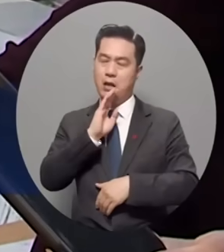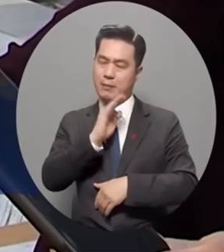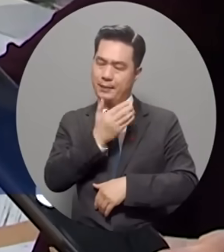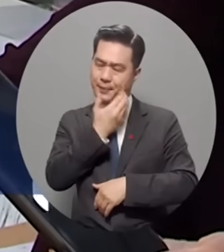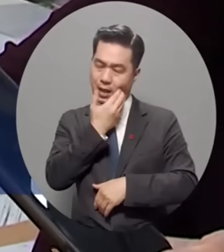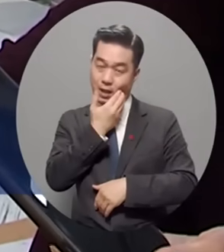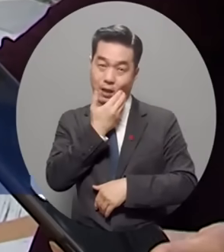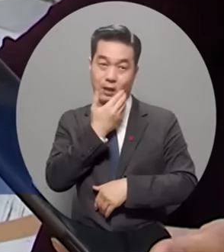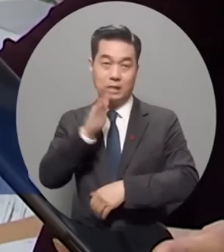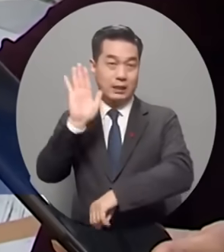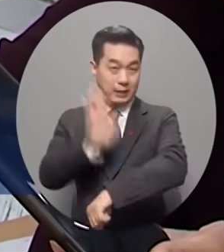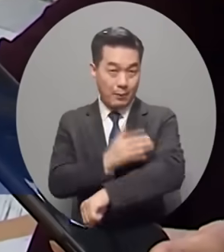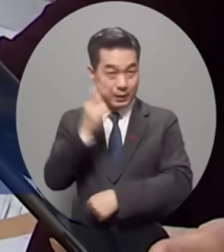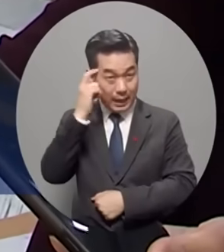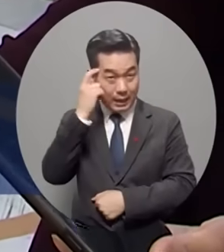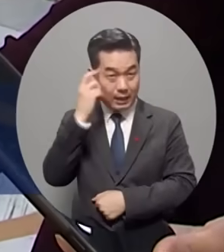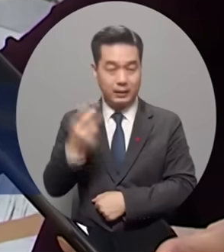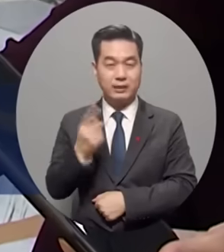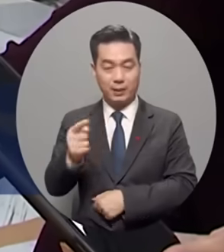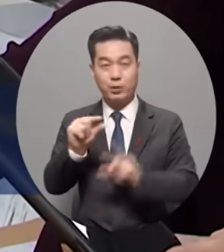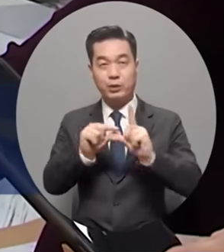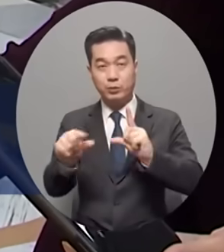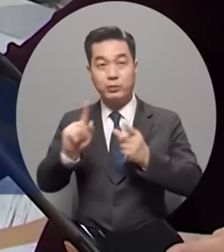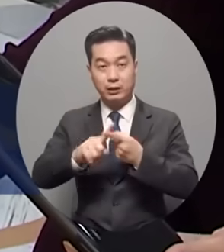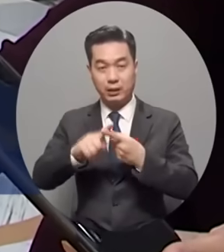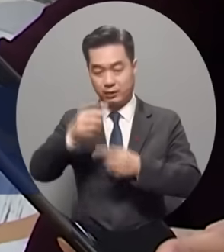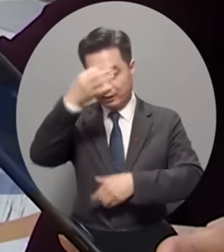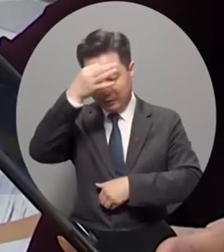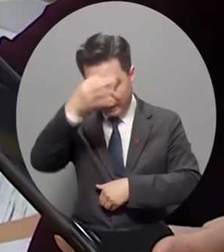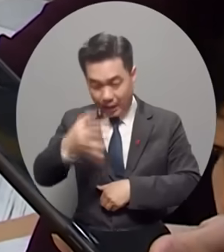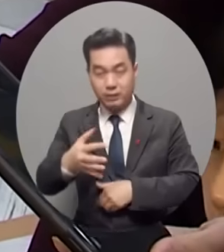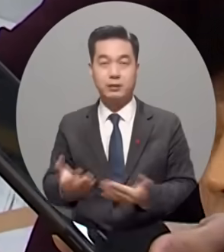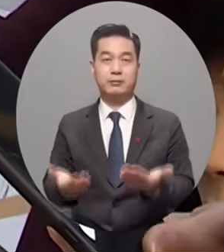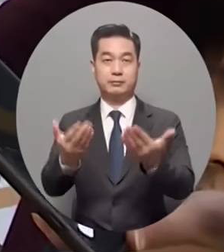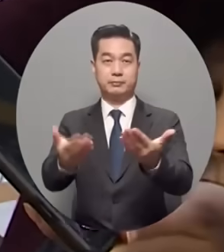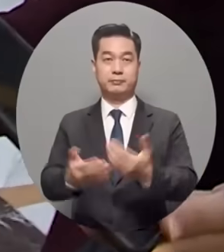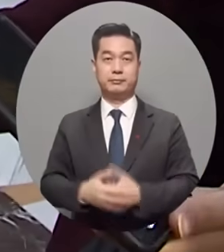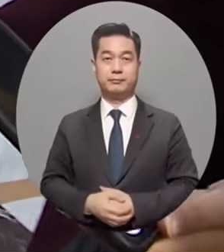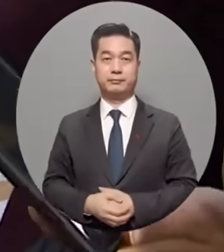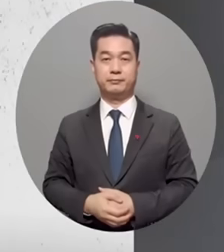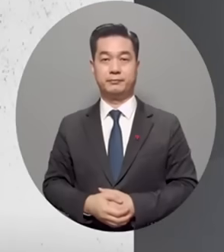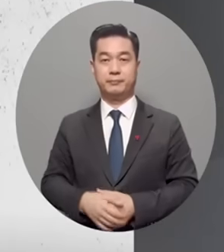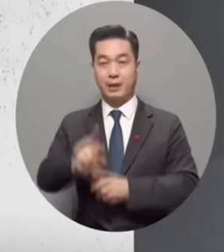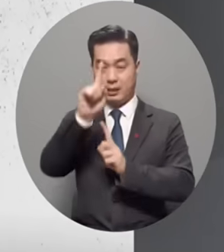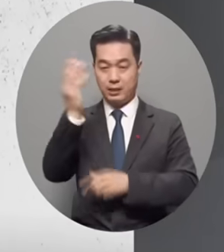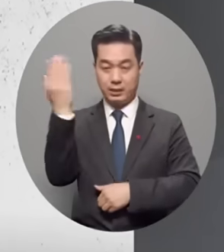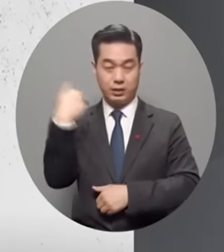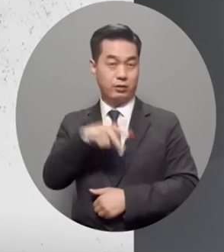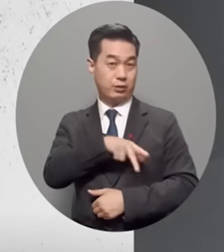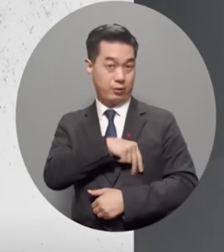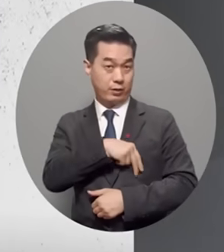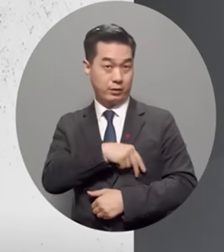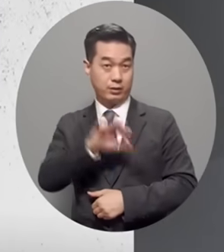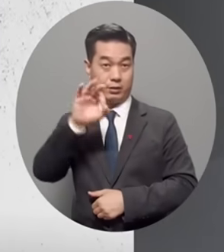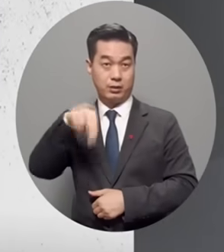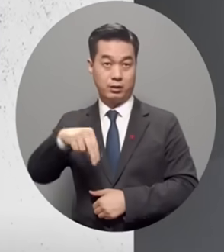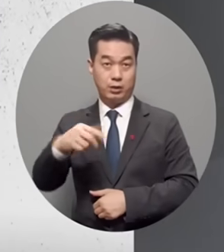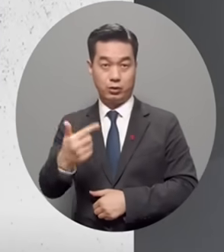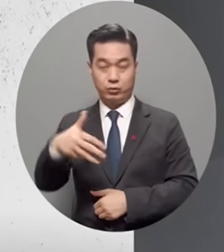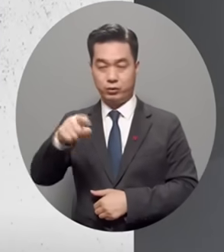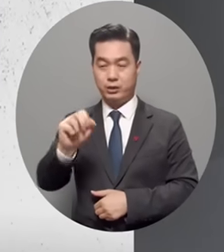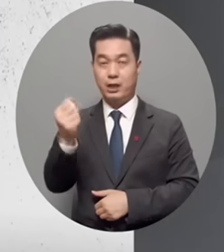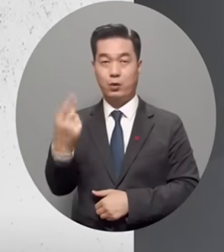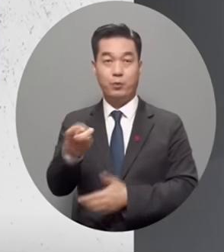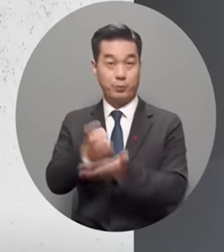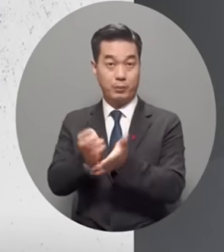생각합니다. 다시 한번 이 점에 대해서 사죄드립니다. 이전 의원은 하지만 윤창호법 시행 이후